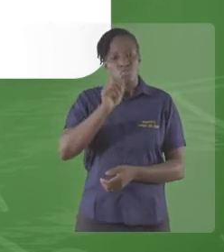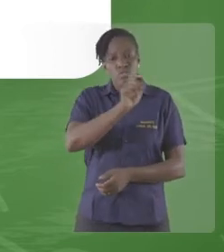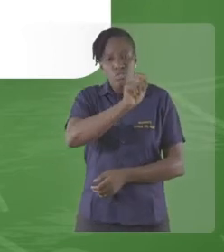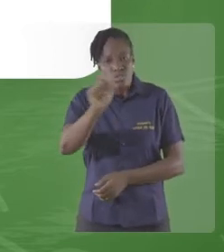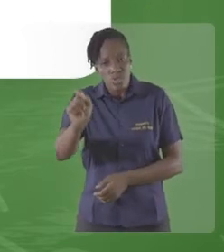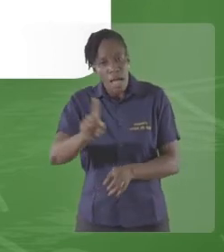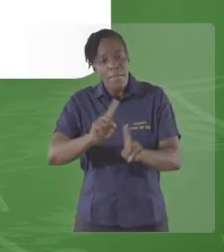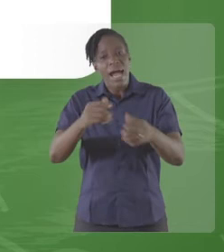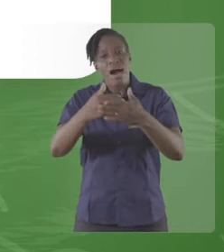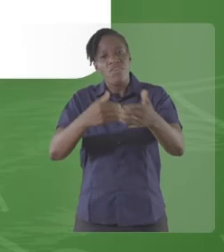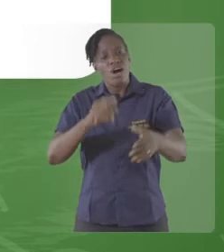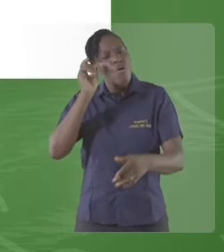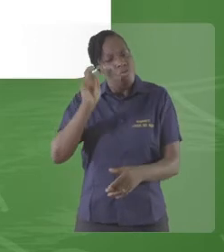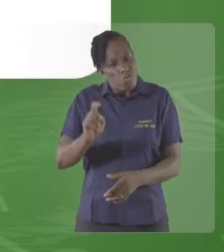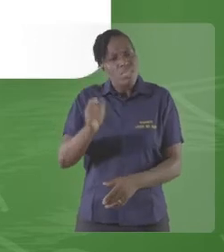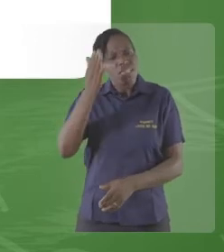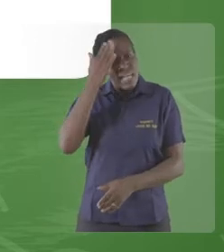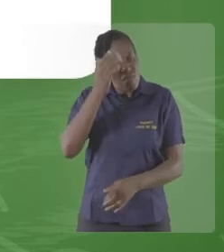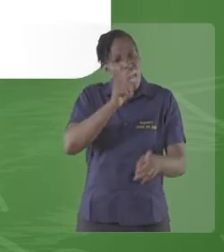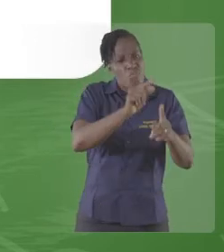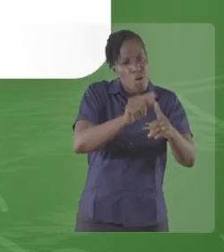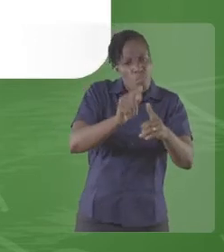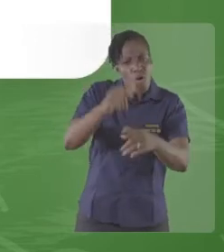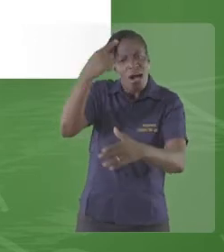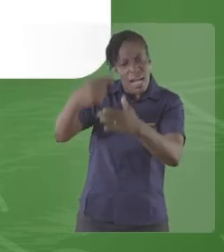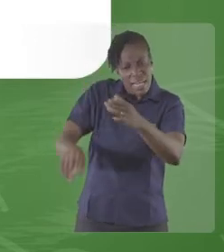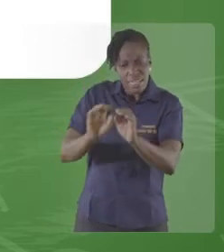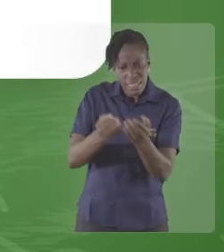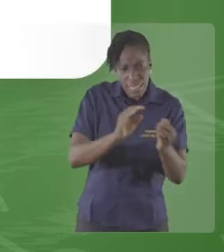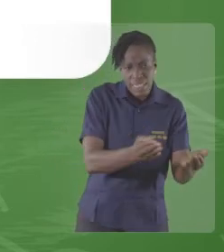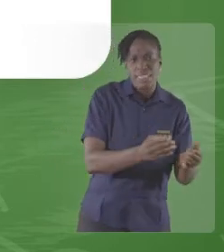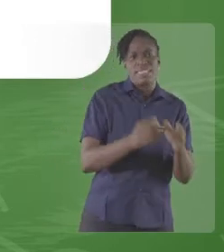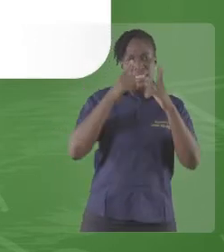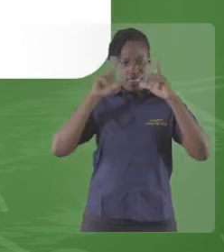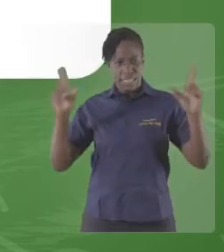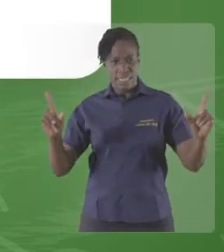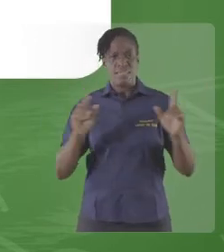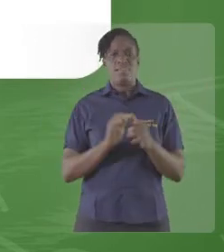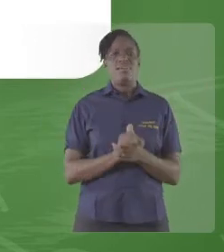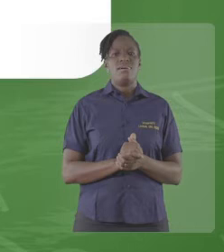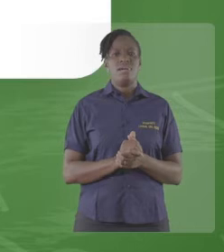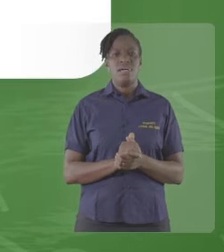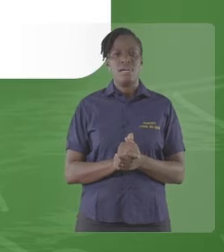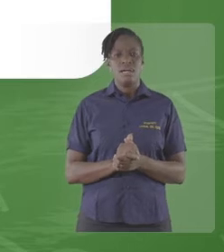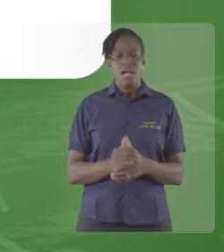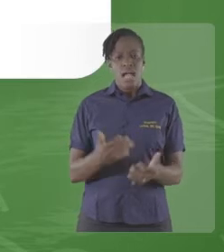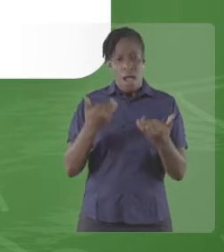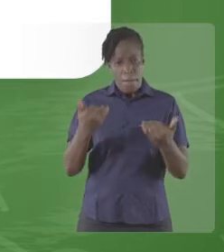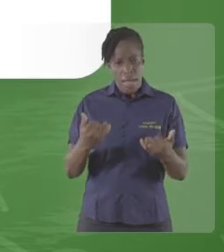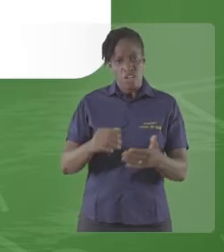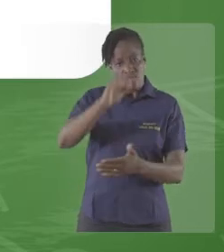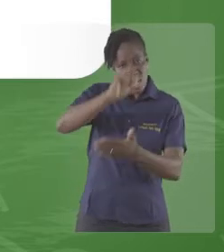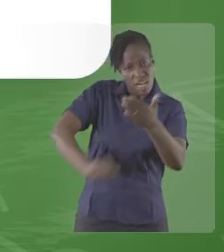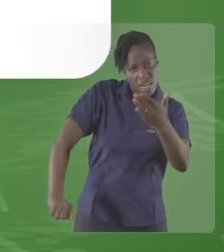il faut d'abord identifier le registre de langue dominant de chaque liste de mots et éliminer